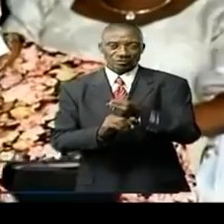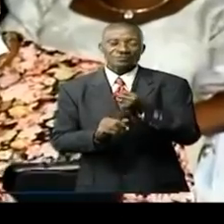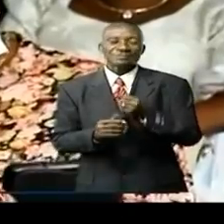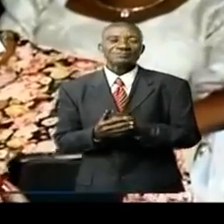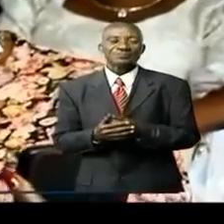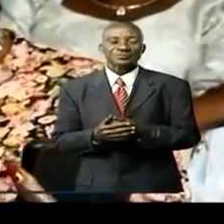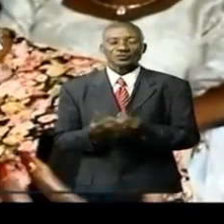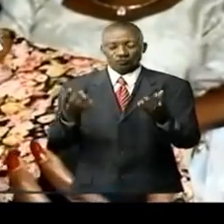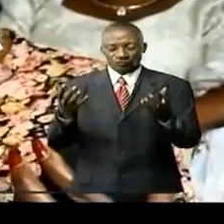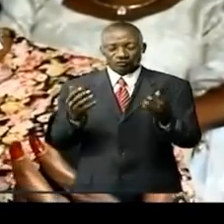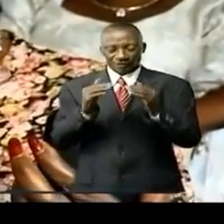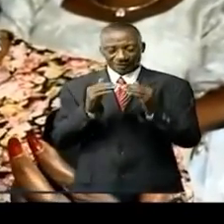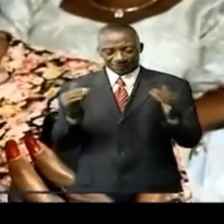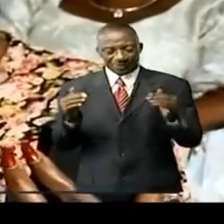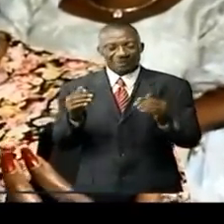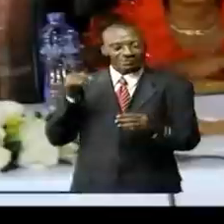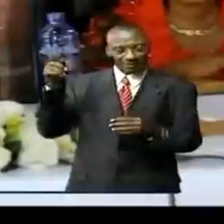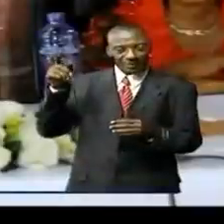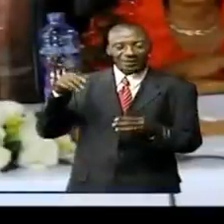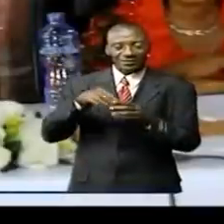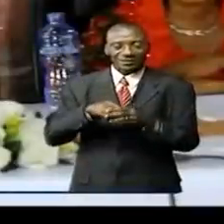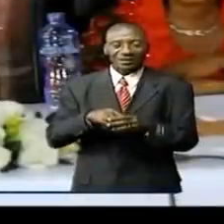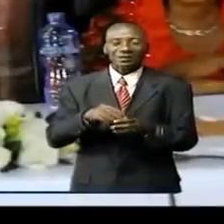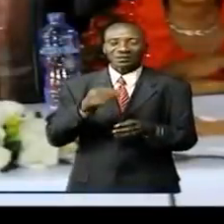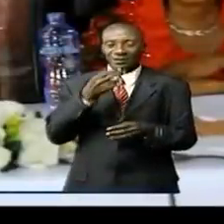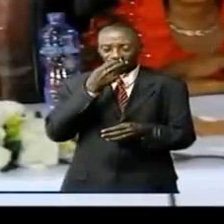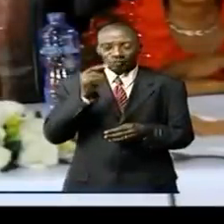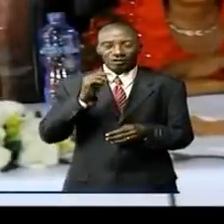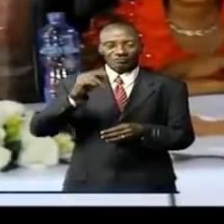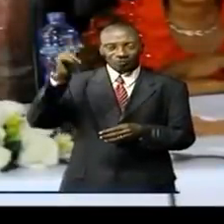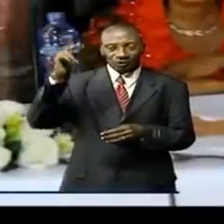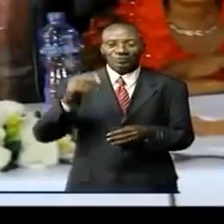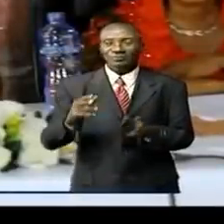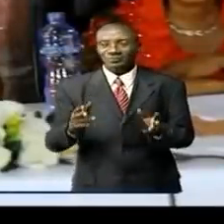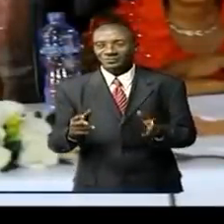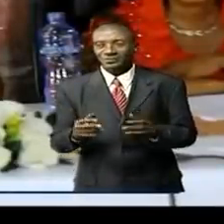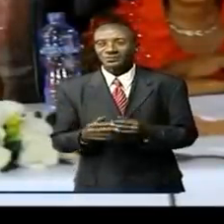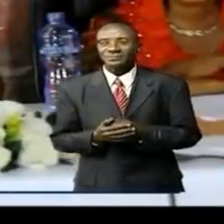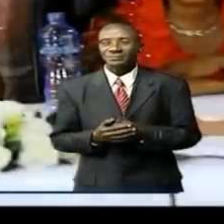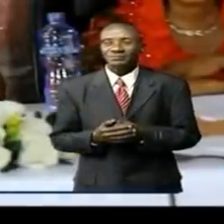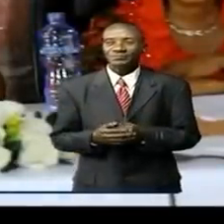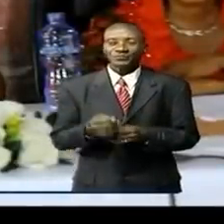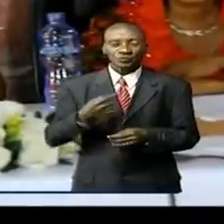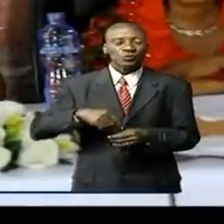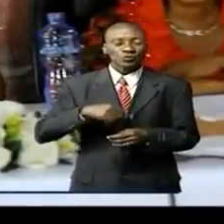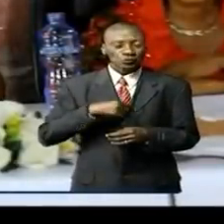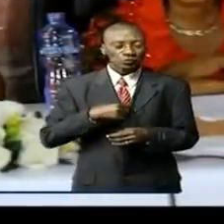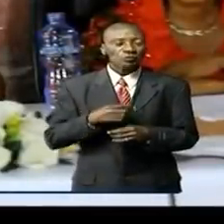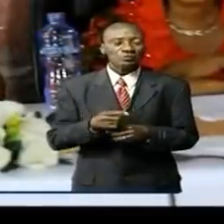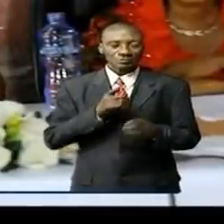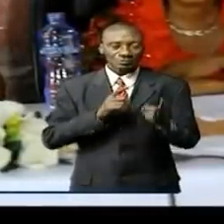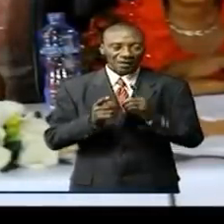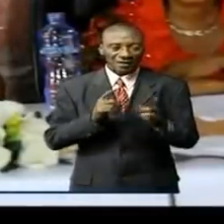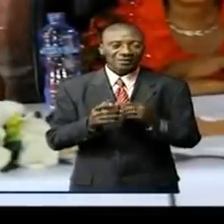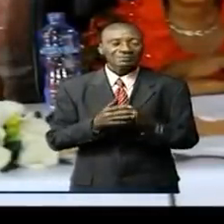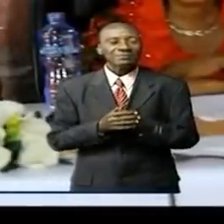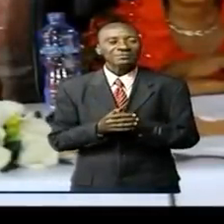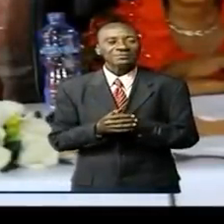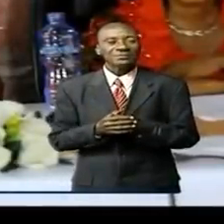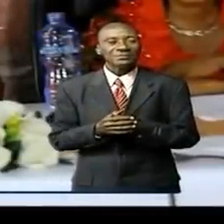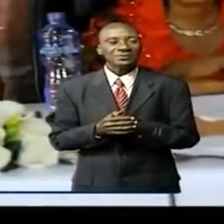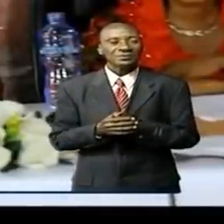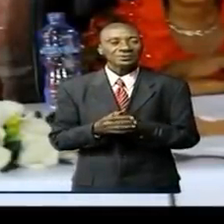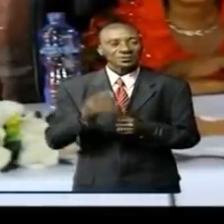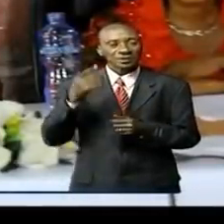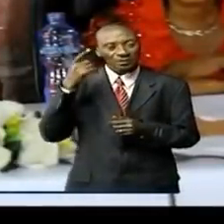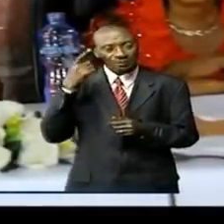paix dans cette partie du pays. Nous visons principalement à briser la léthargie et l'immobilisme face aux